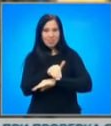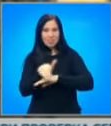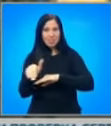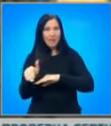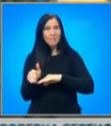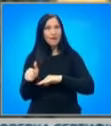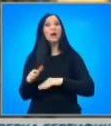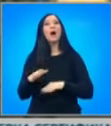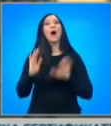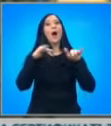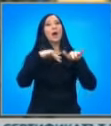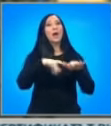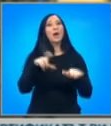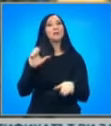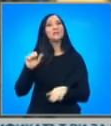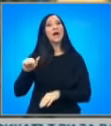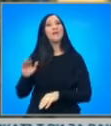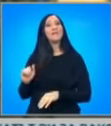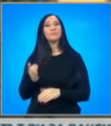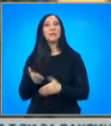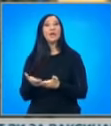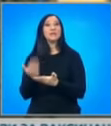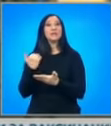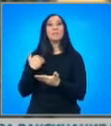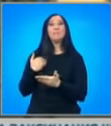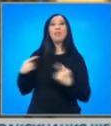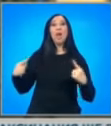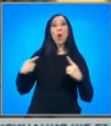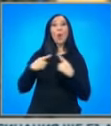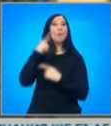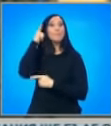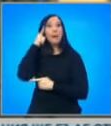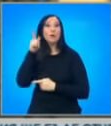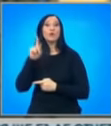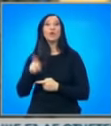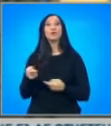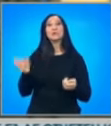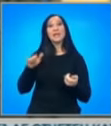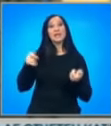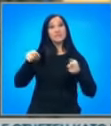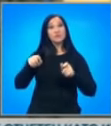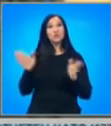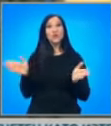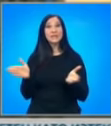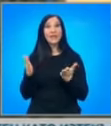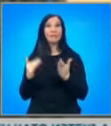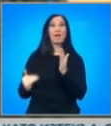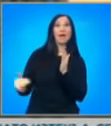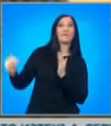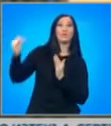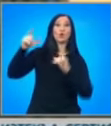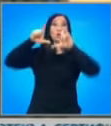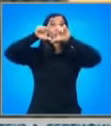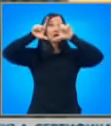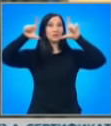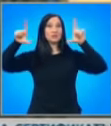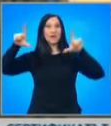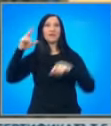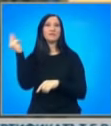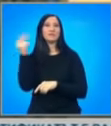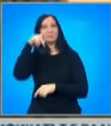река Сава. Зад мен е кула Белград, която след завършването си ще стане най-високата сграда в сръбската столица.